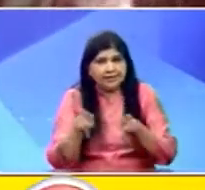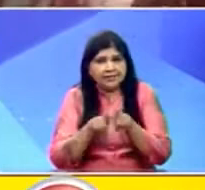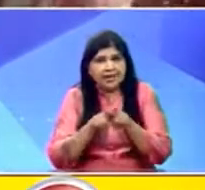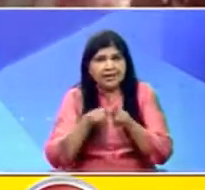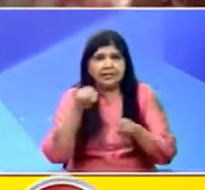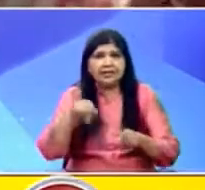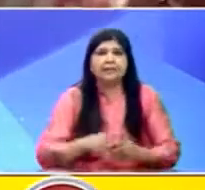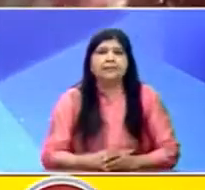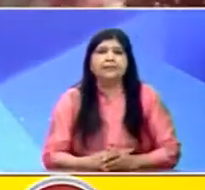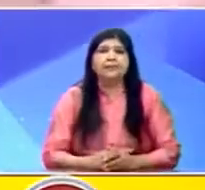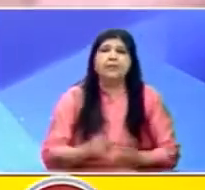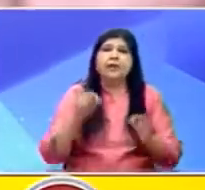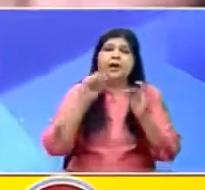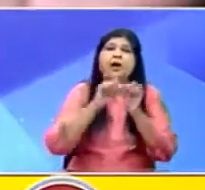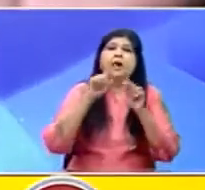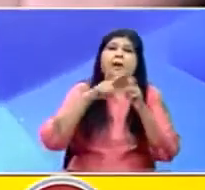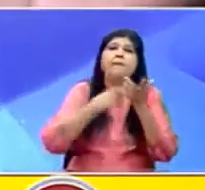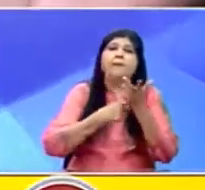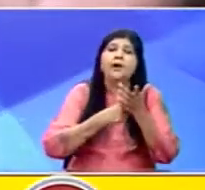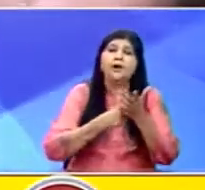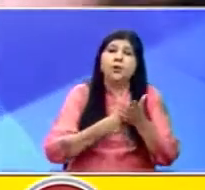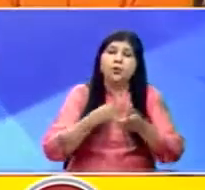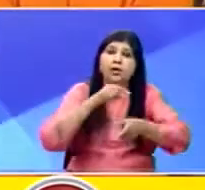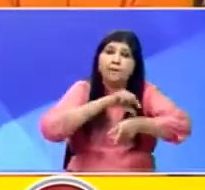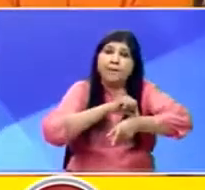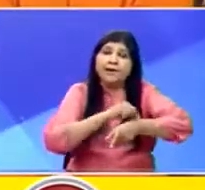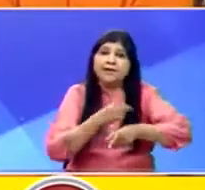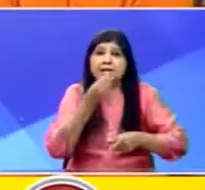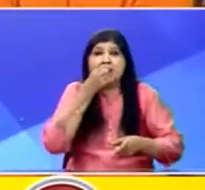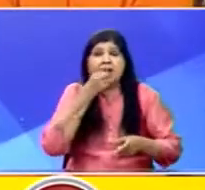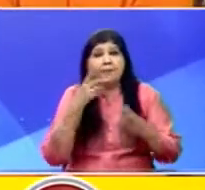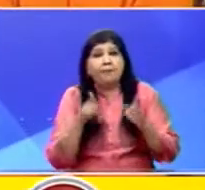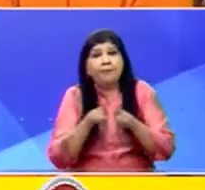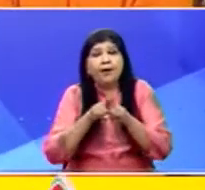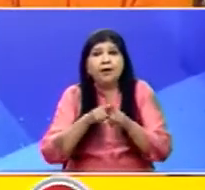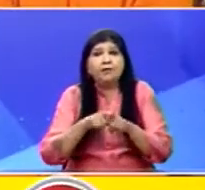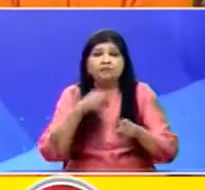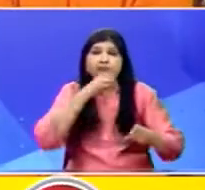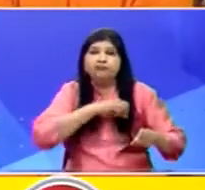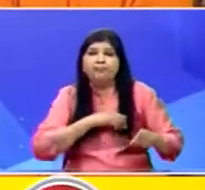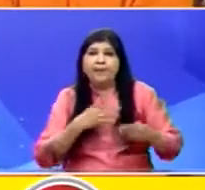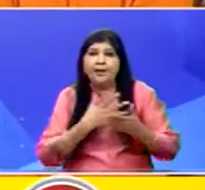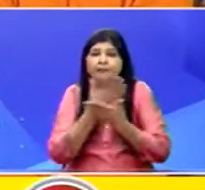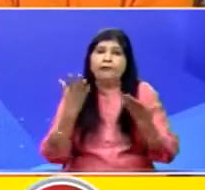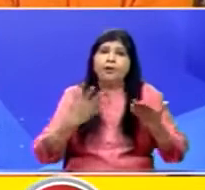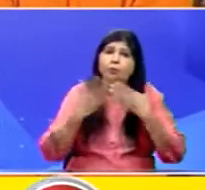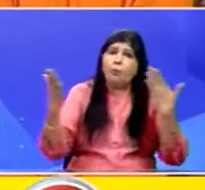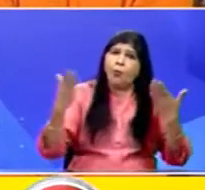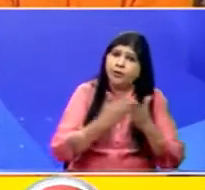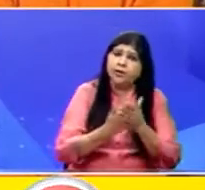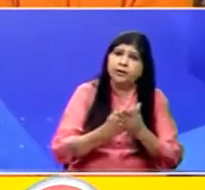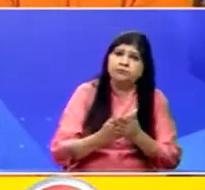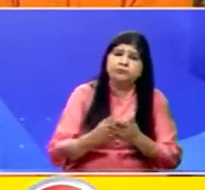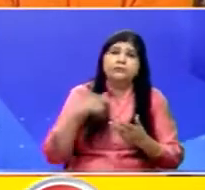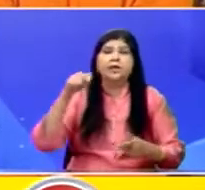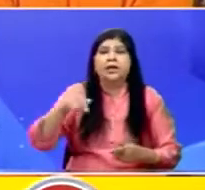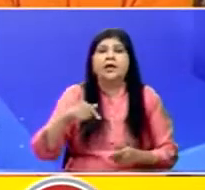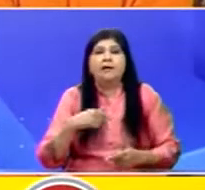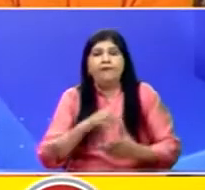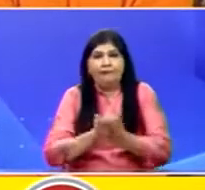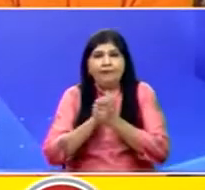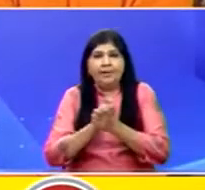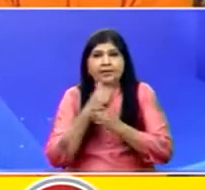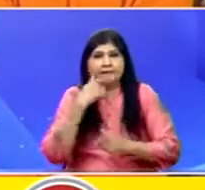साथ ही बेडू के औषधीय गुणों का फायदा दूर दूर तक पहुंचने लगा है। मेरे प्यारे